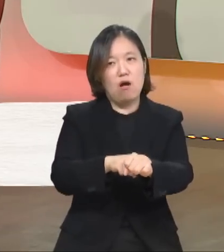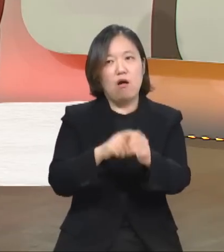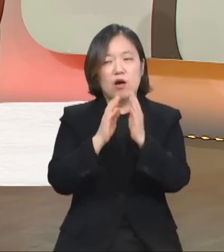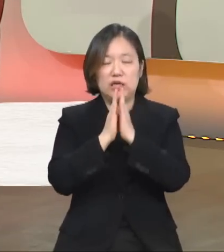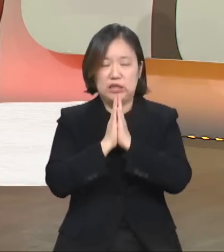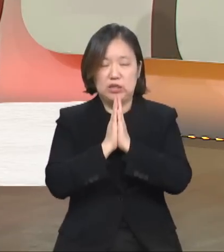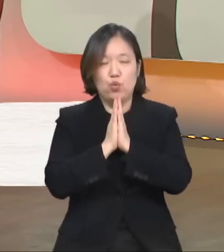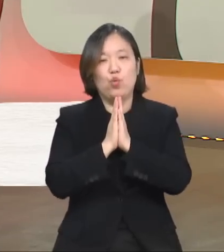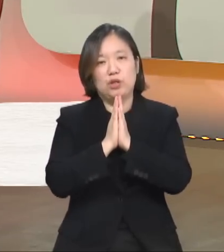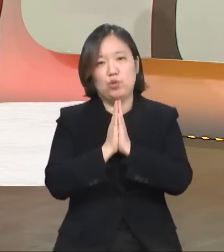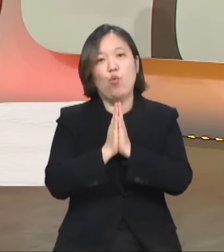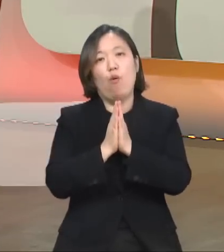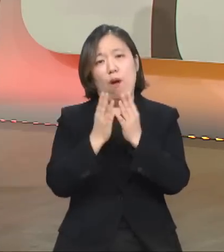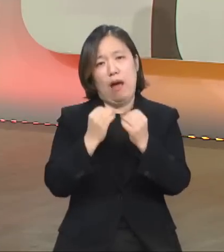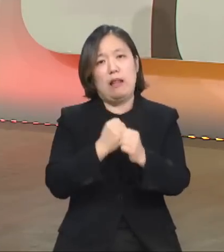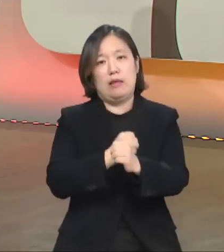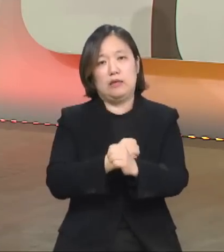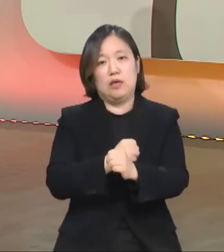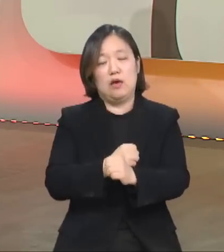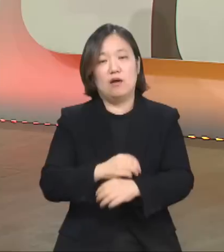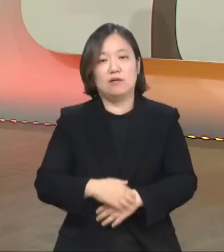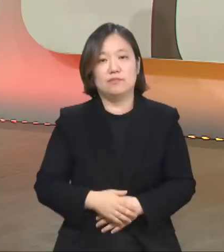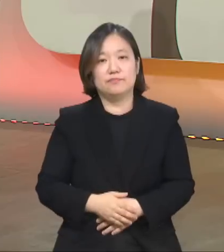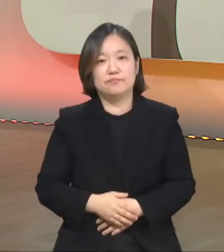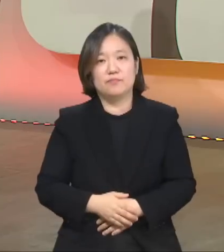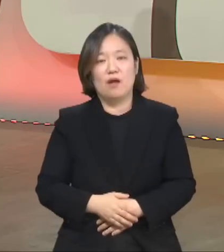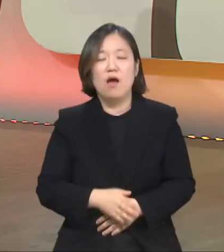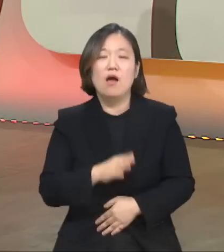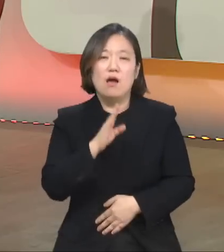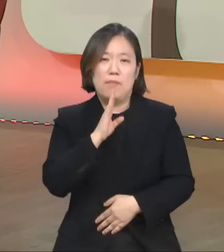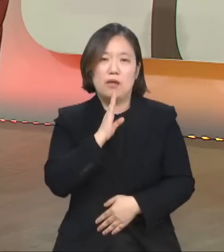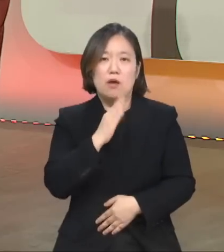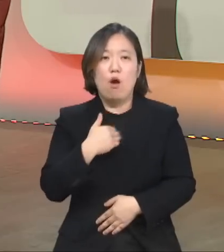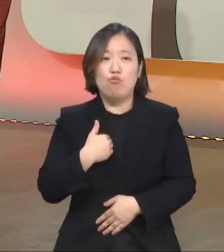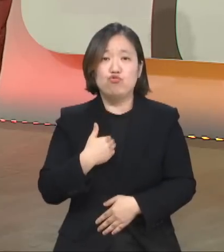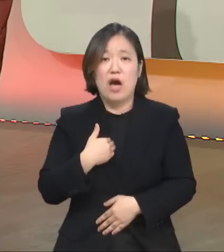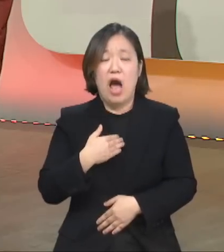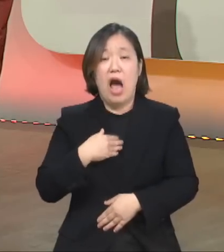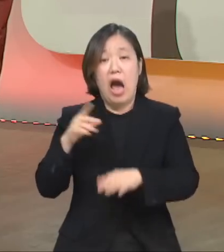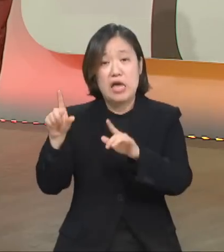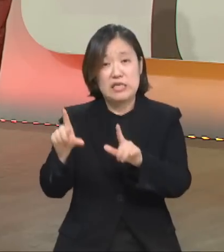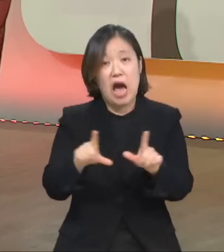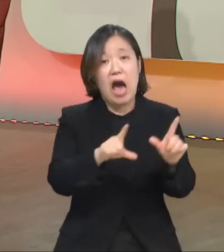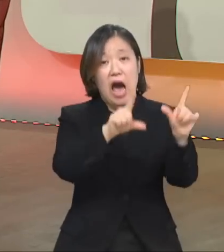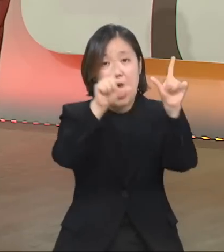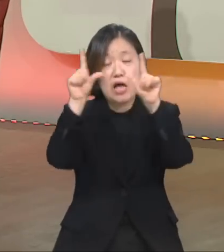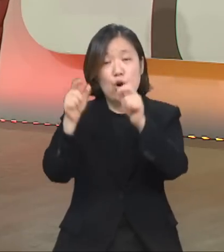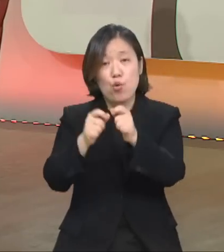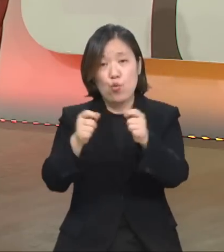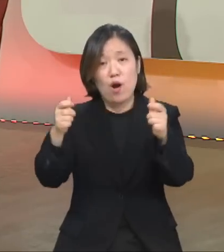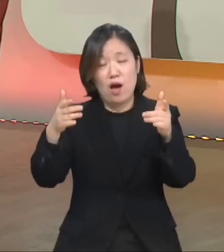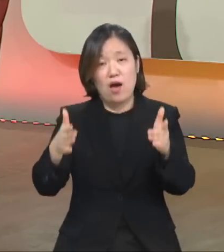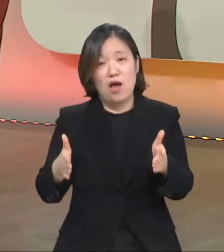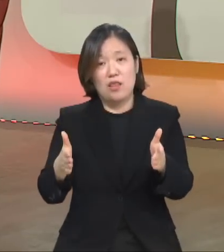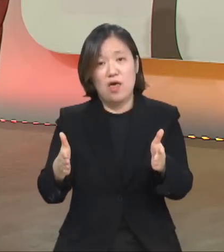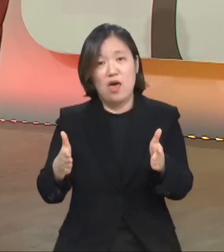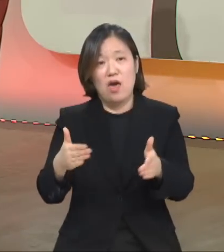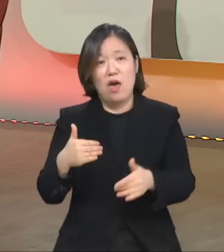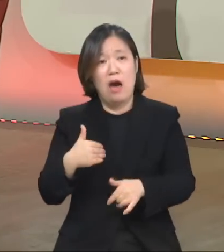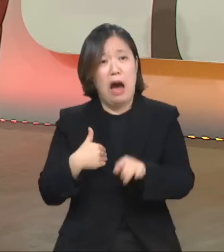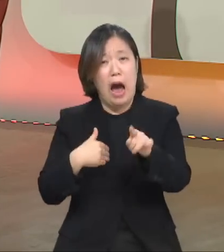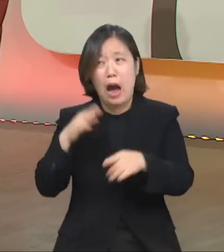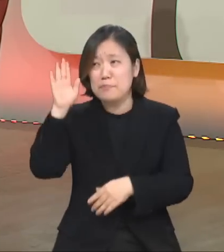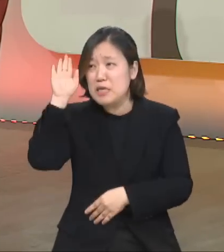기도를 했습니다 그렇죠 우리가 인생을 살아가면서 정말 한치